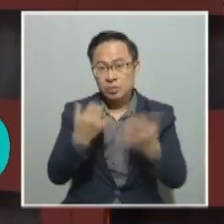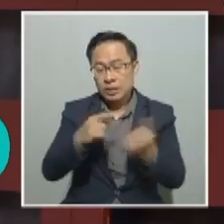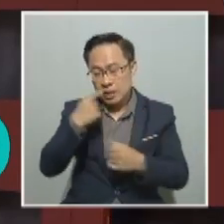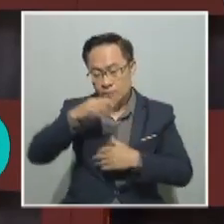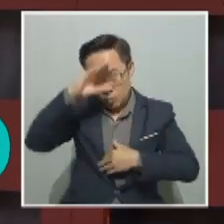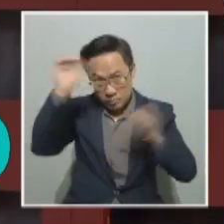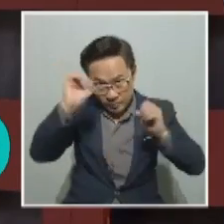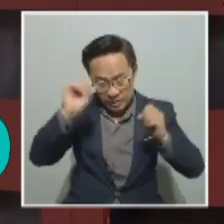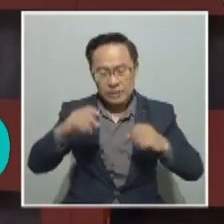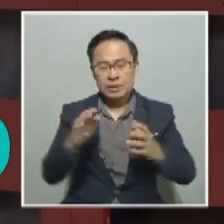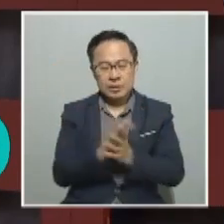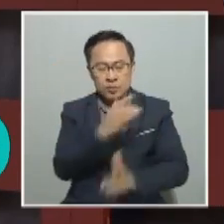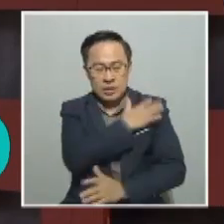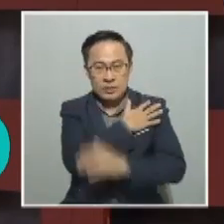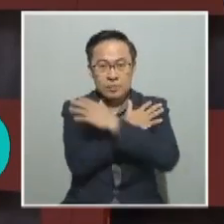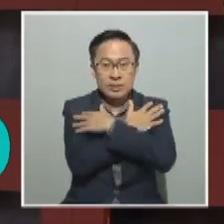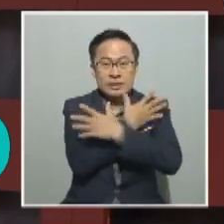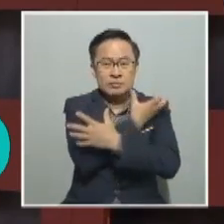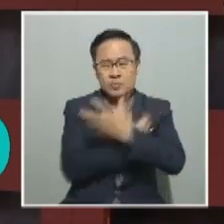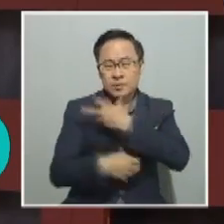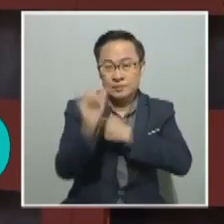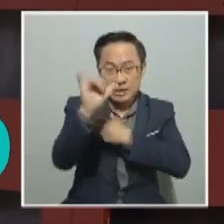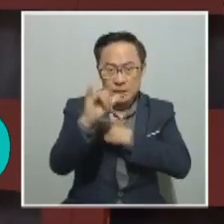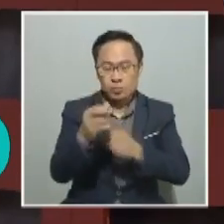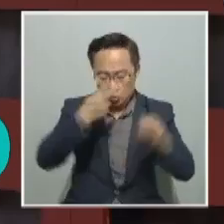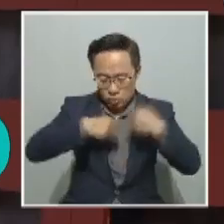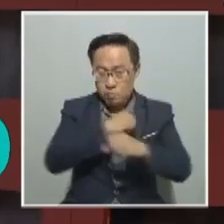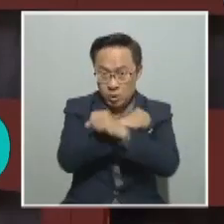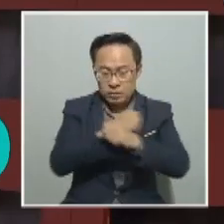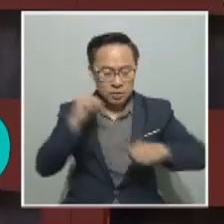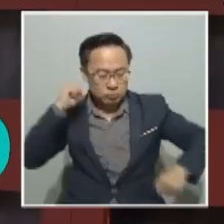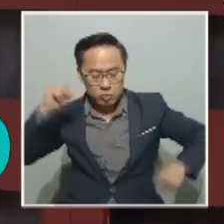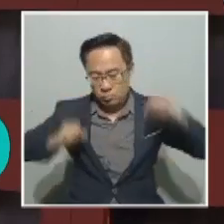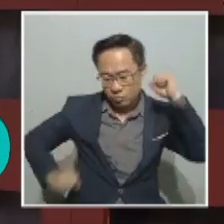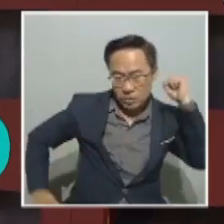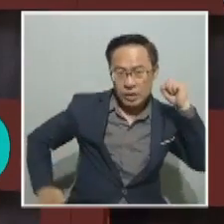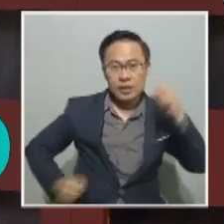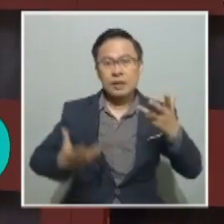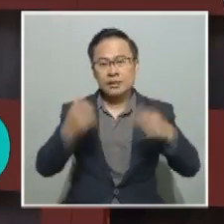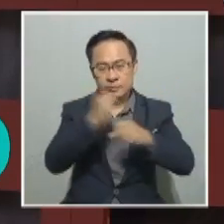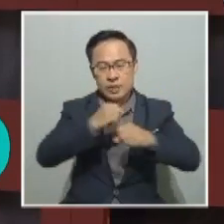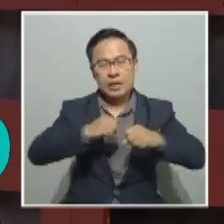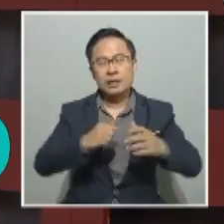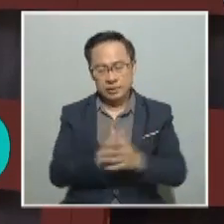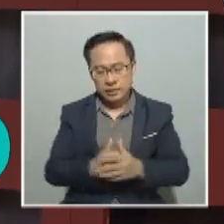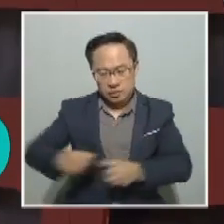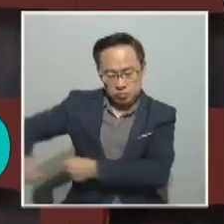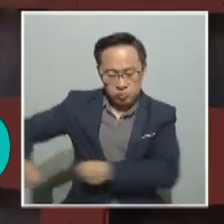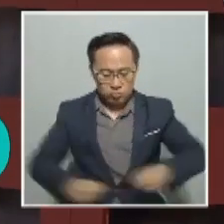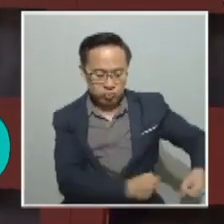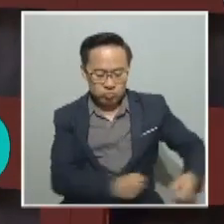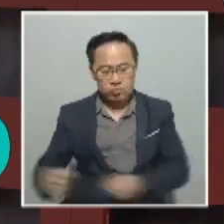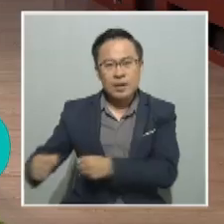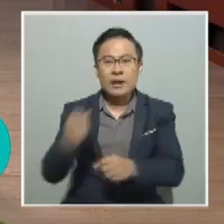แล้วว่าท่ากายภาพที่ทำไปเนี่ยสามารถทำได้ตั้งแต่คนที่ไหลติดหรือยังไม่ได้ไหลติดก็สามารถทำได้ป้องกันไว้ก่อนเลยค่